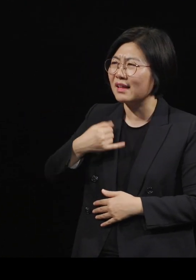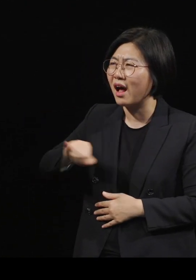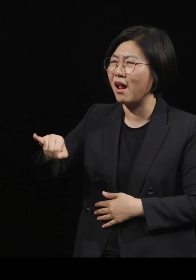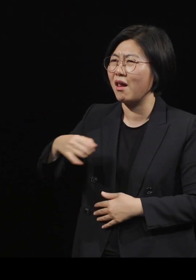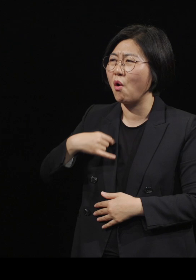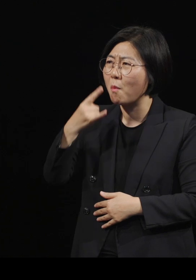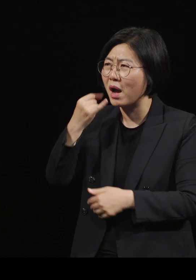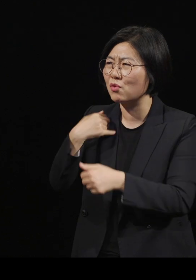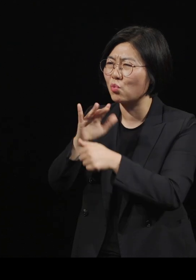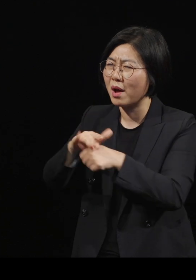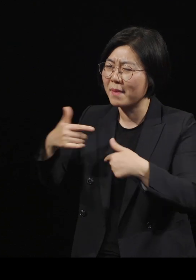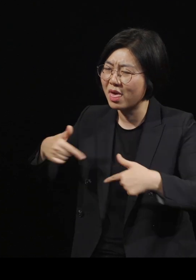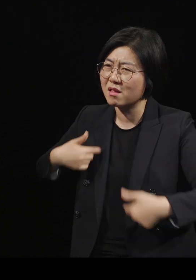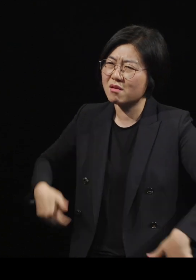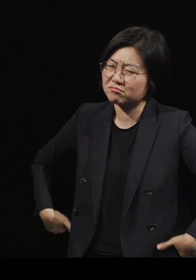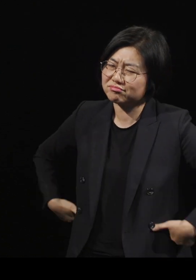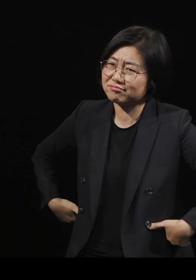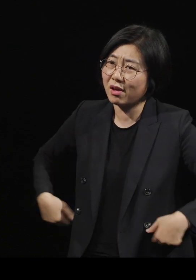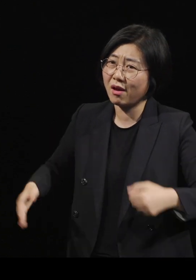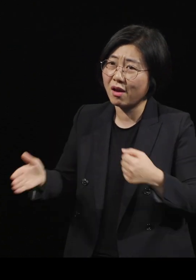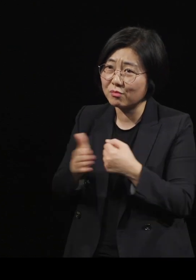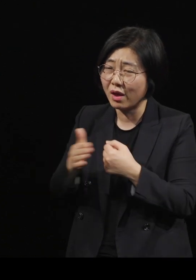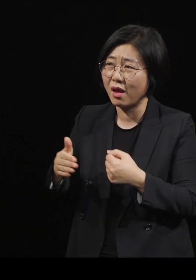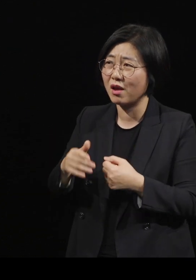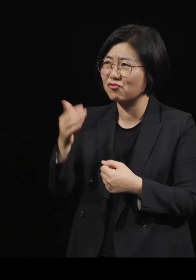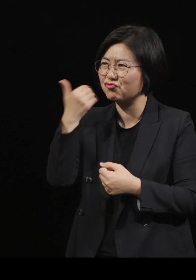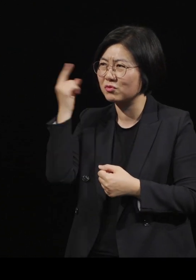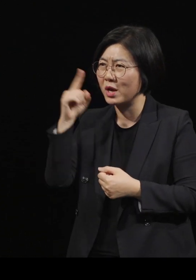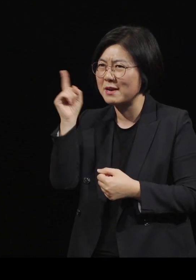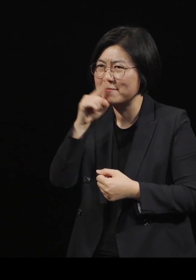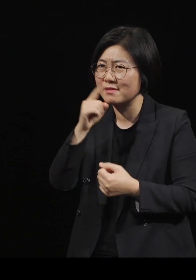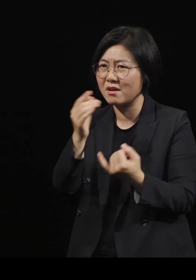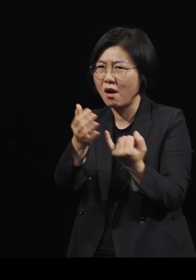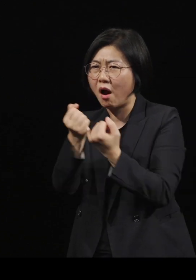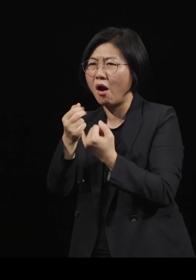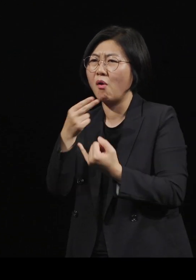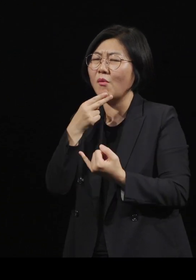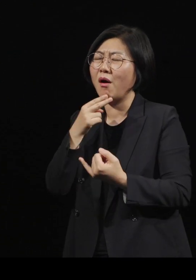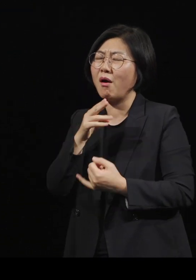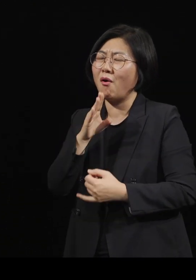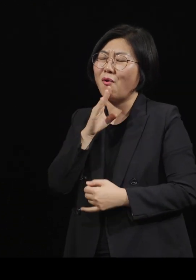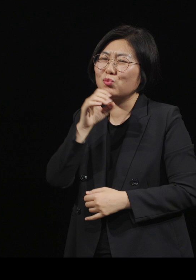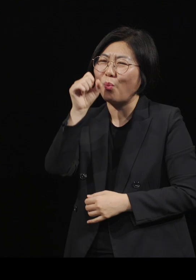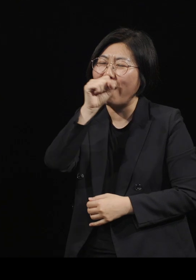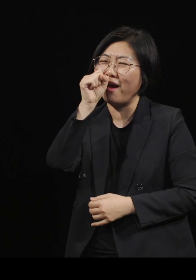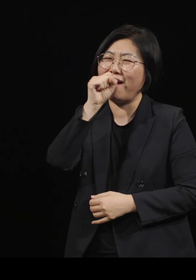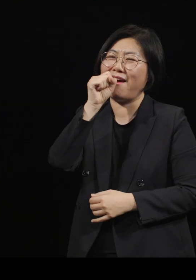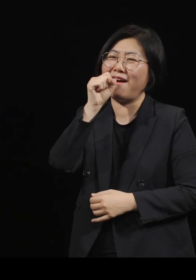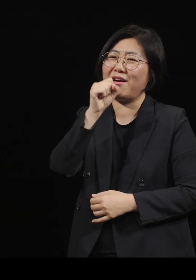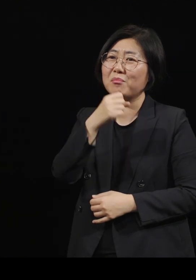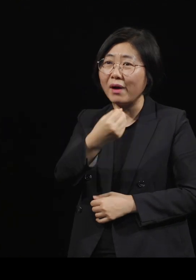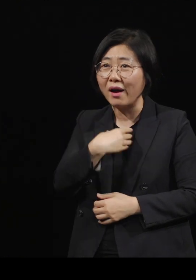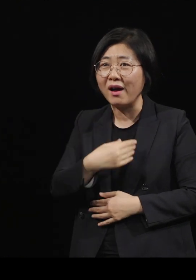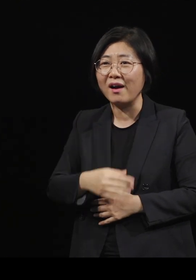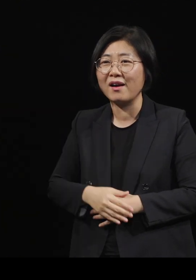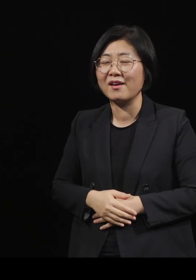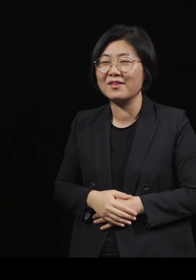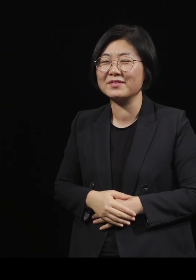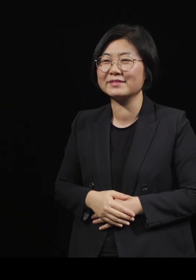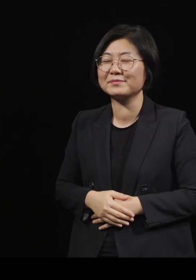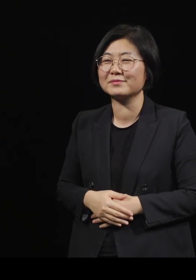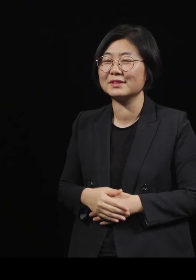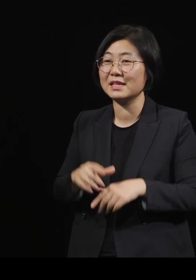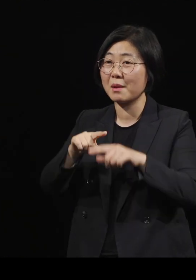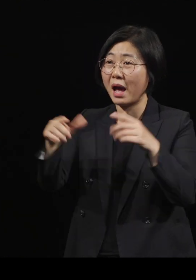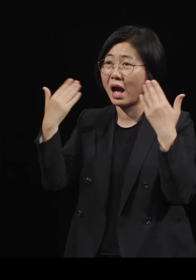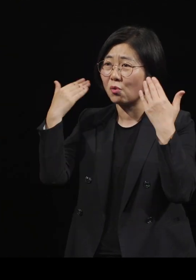업고 다니니까 유괴당할 일 없어서 참 좋다고 하셨고, 또 일반 학교라서